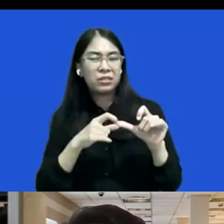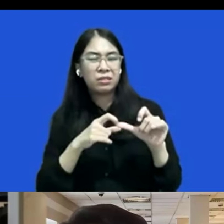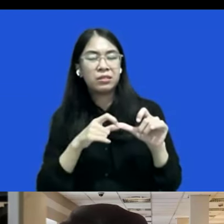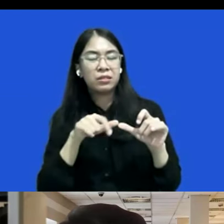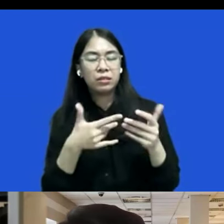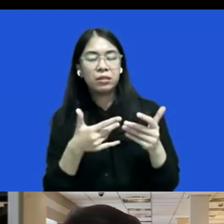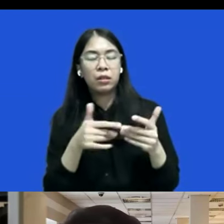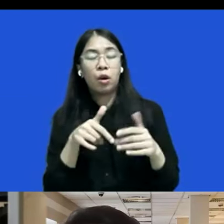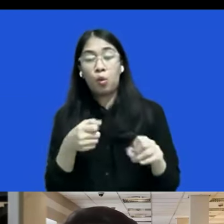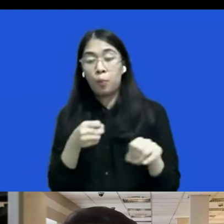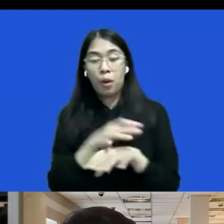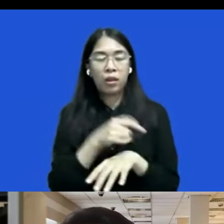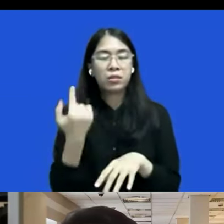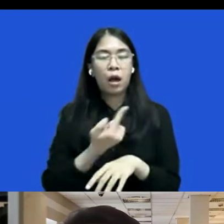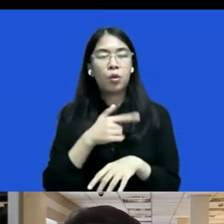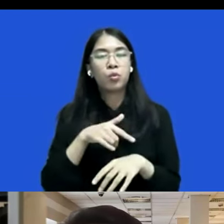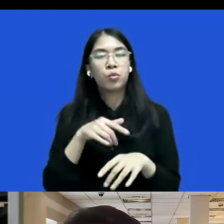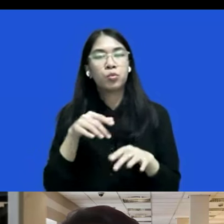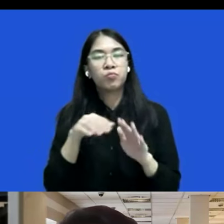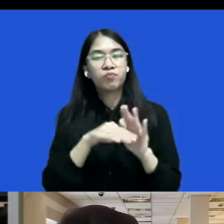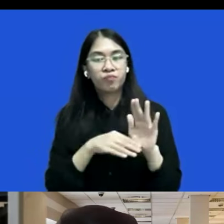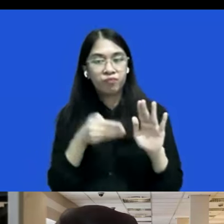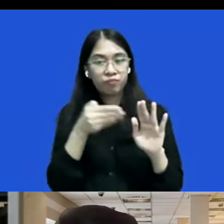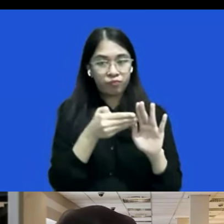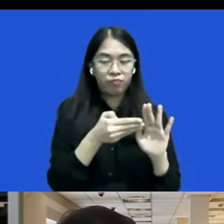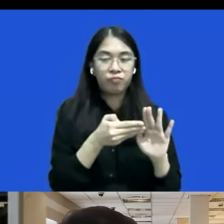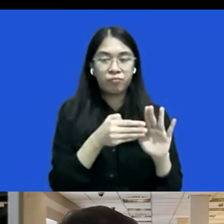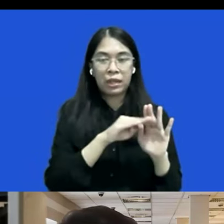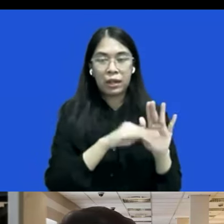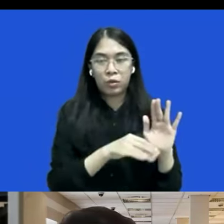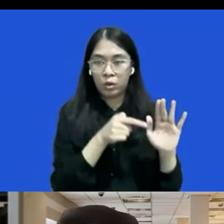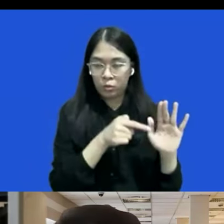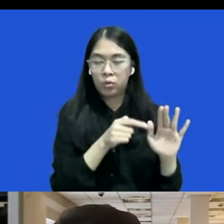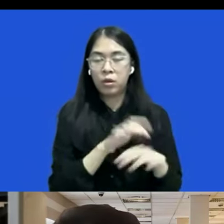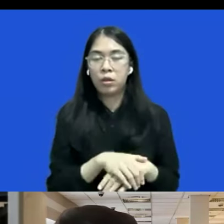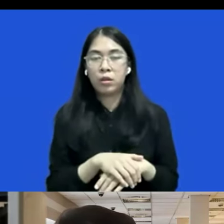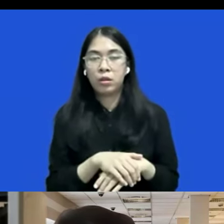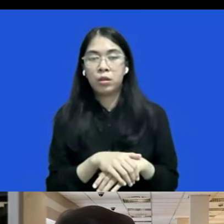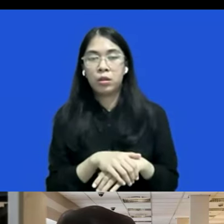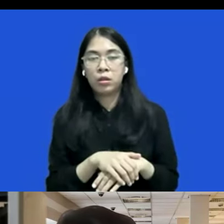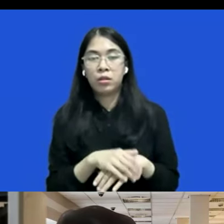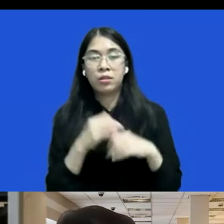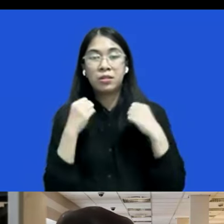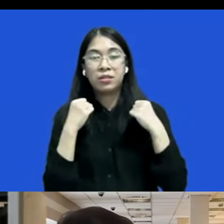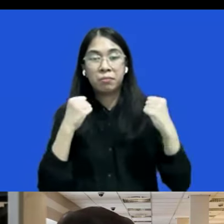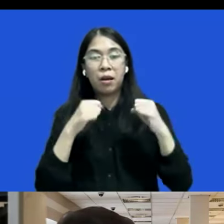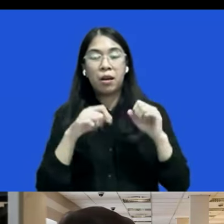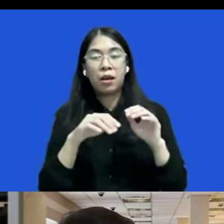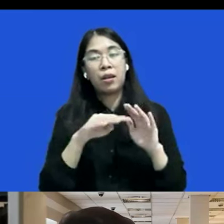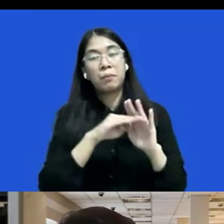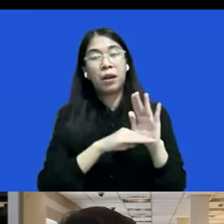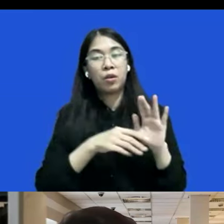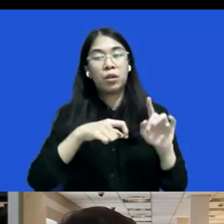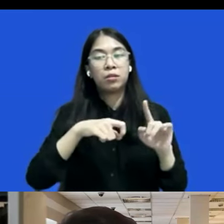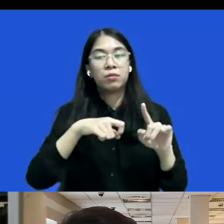praktek saya seringkali merujuk ketentuan tersebut, gitu ya. Jadi semangat di Perkap tahun 2009 itu kan